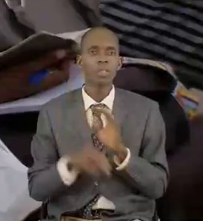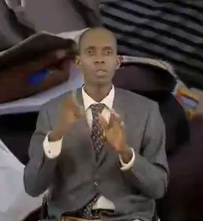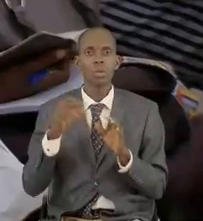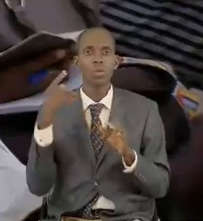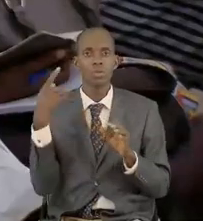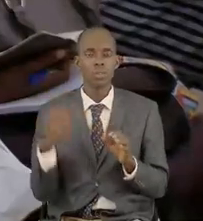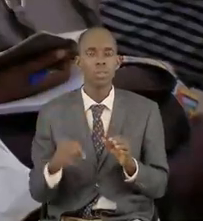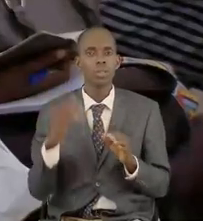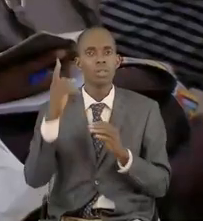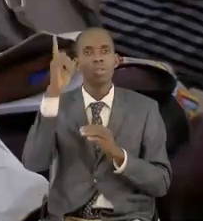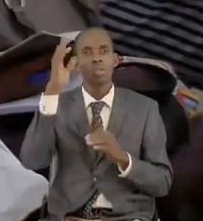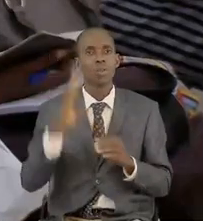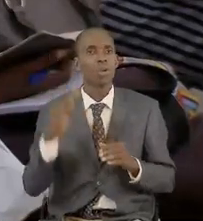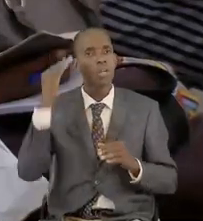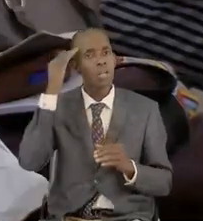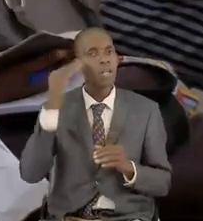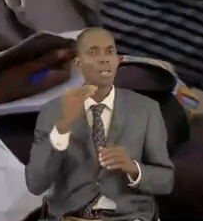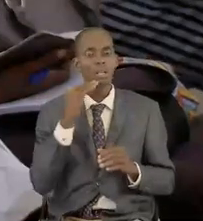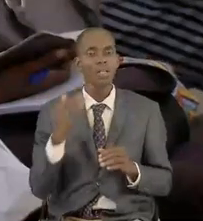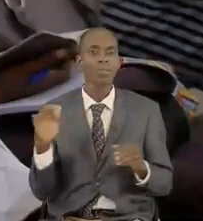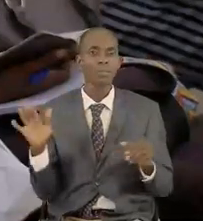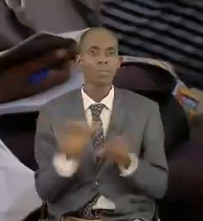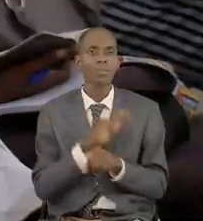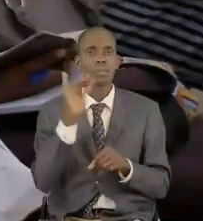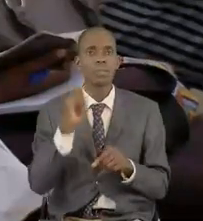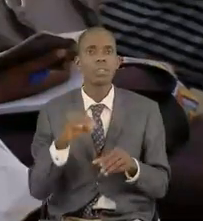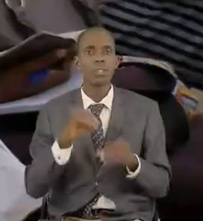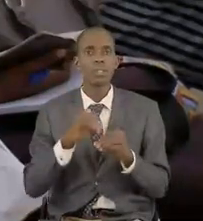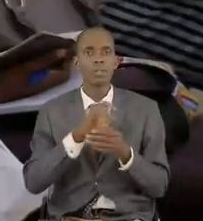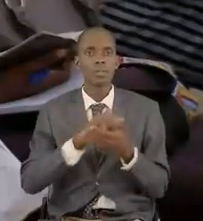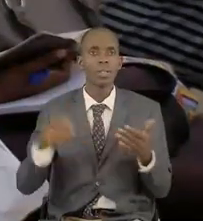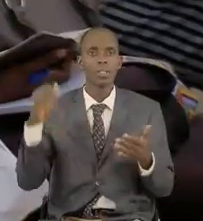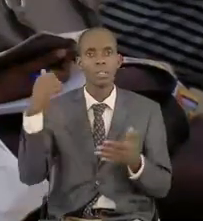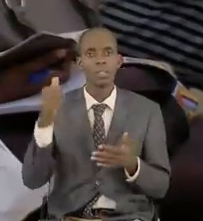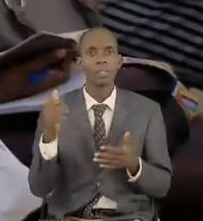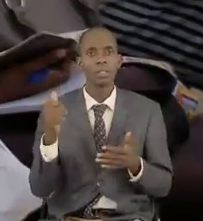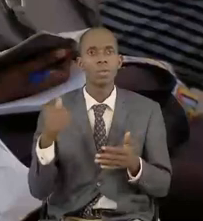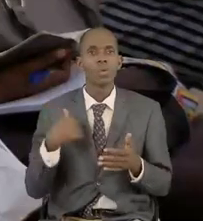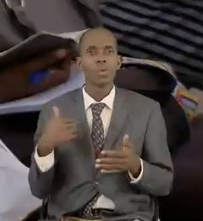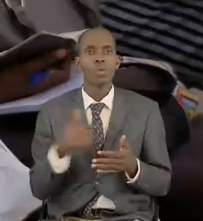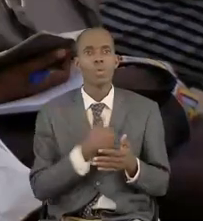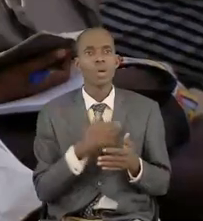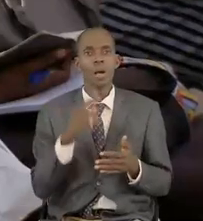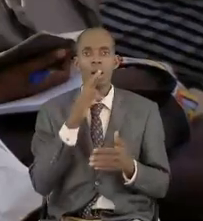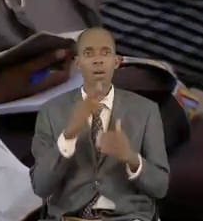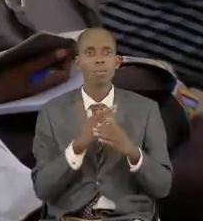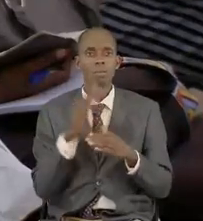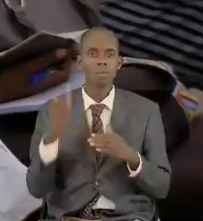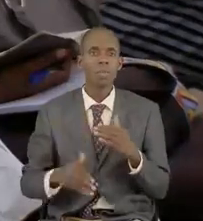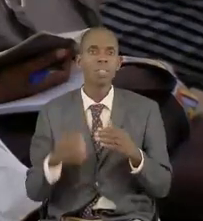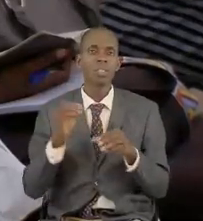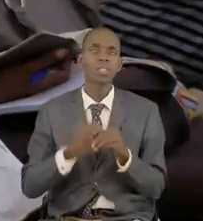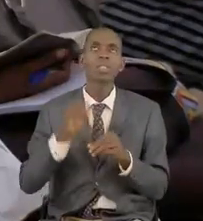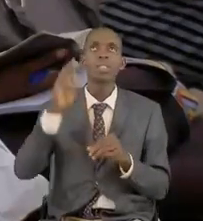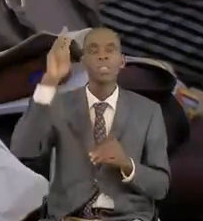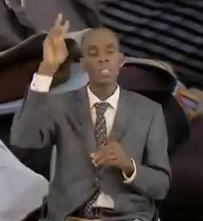avons actrice habite corporellement toute la plénitude de la divinité